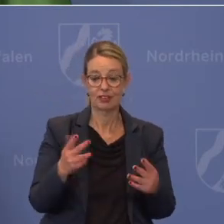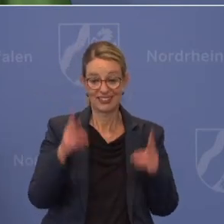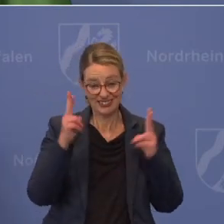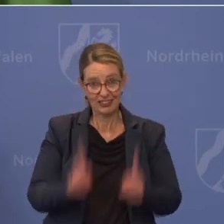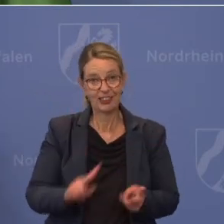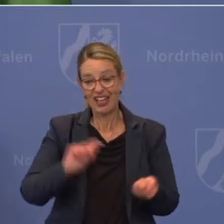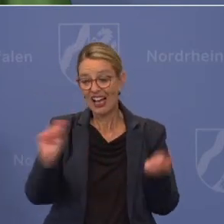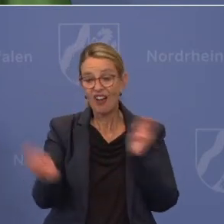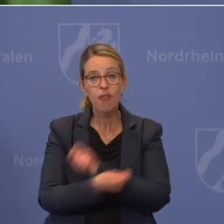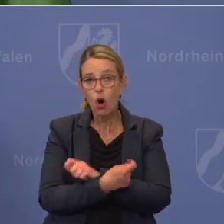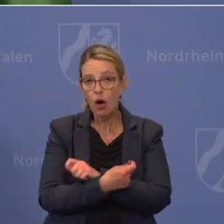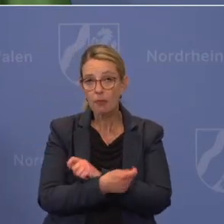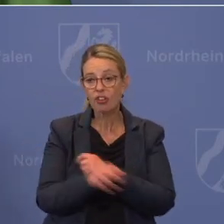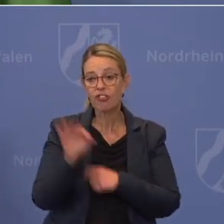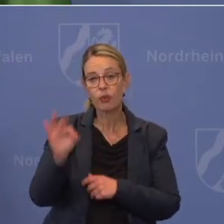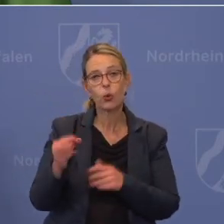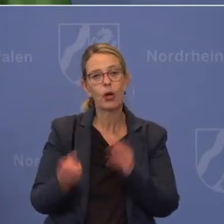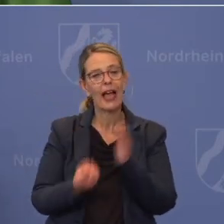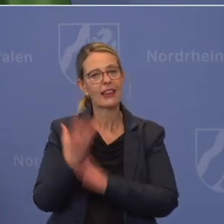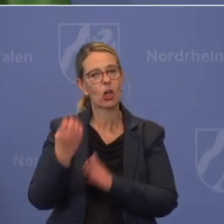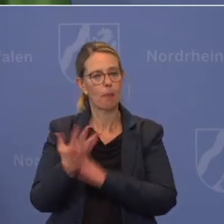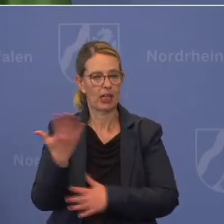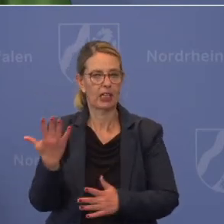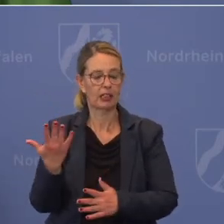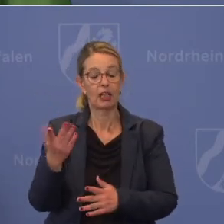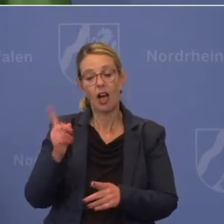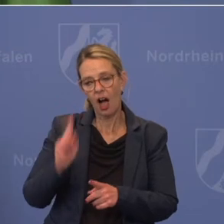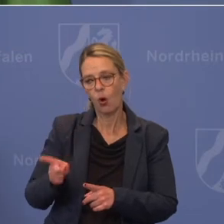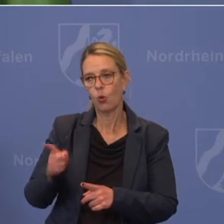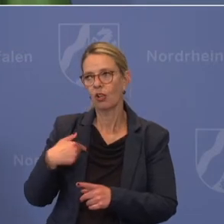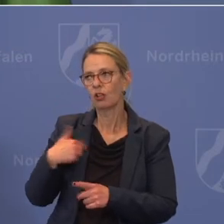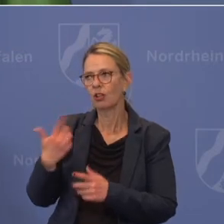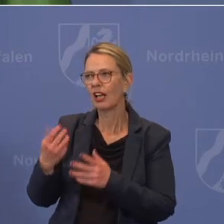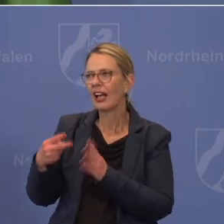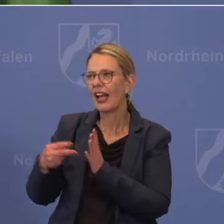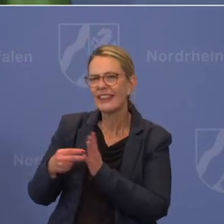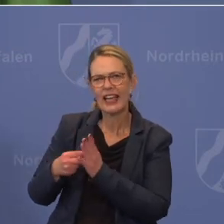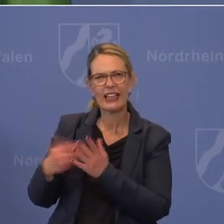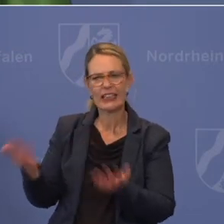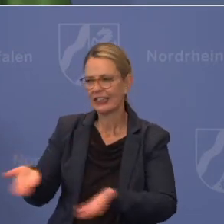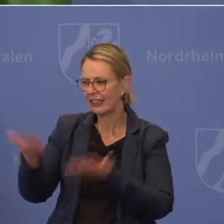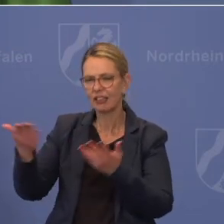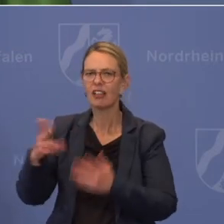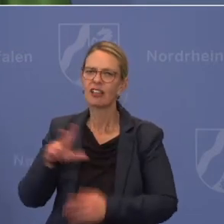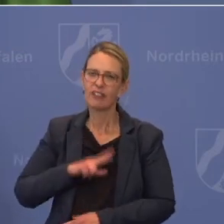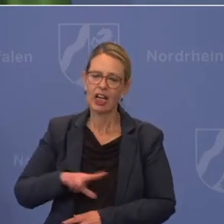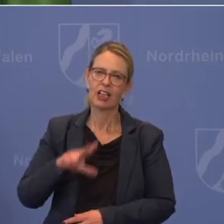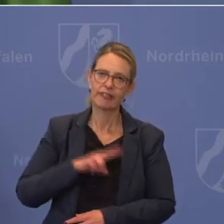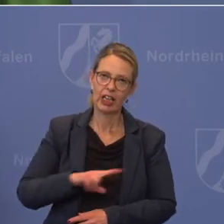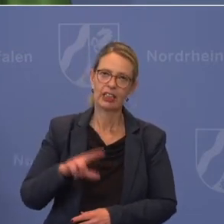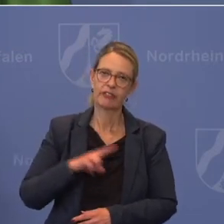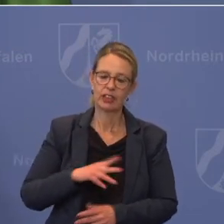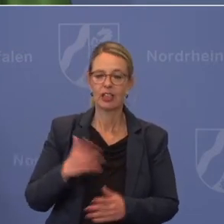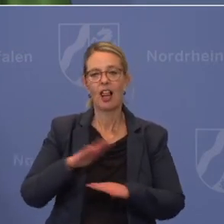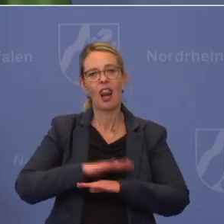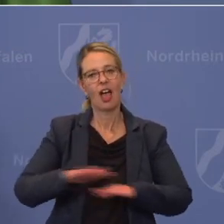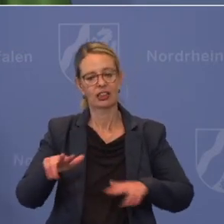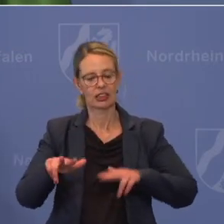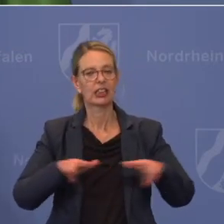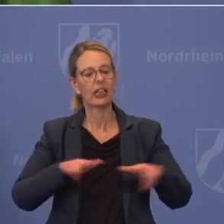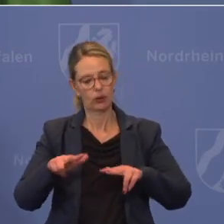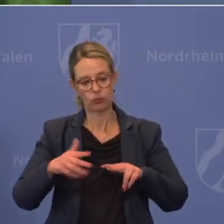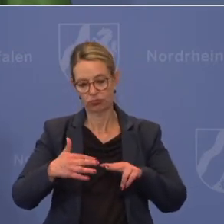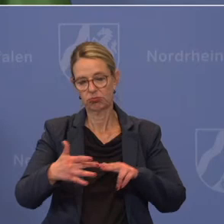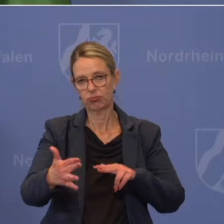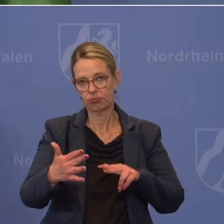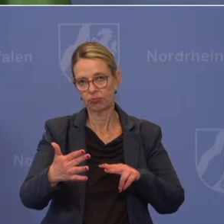des Fördersystems für die Erneuerbaren lässt weiterhin auf sich warten. Dazu wird die Landesregierung Vorschläge auch